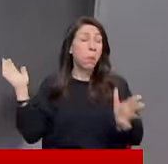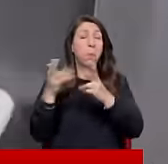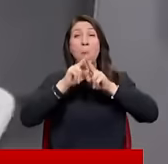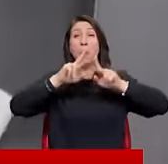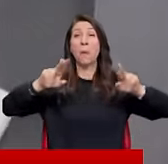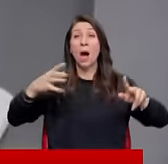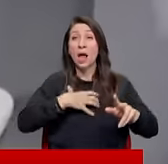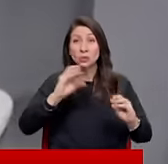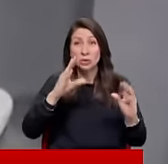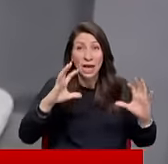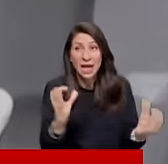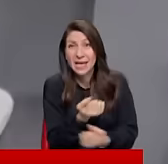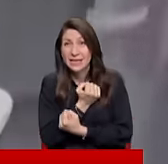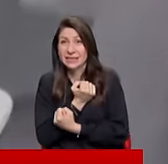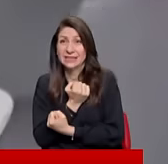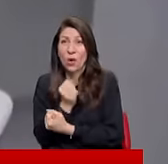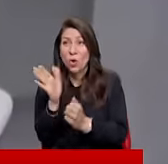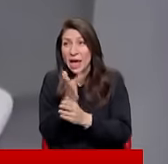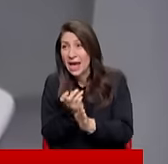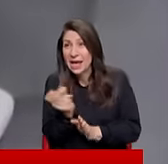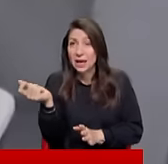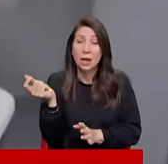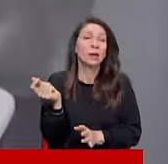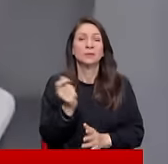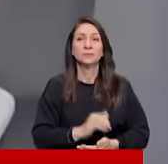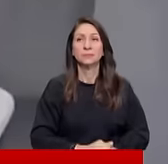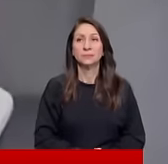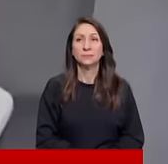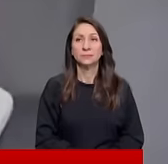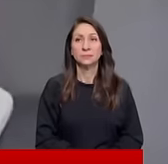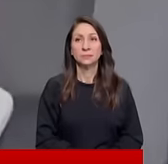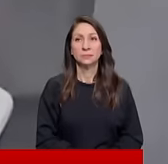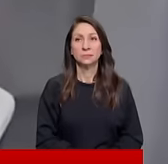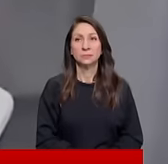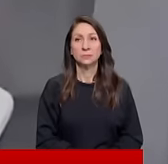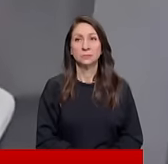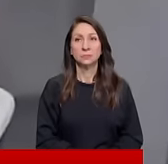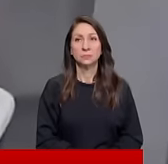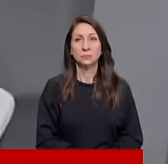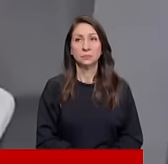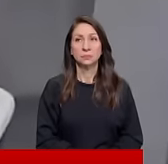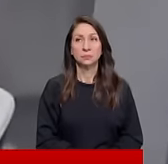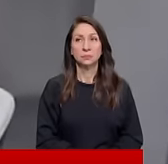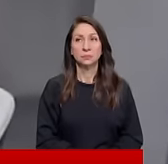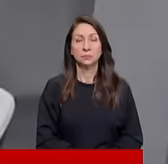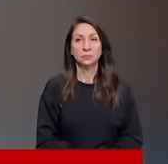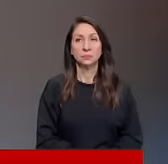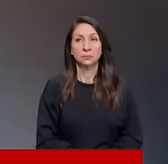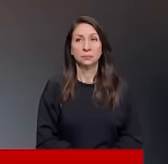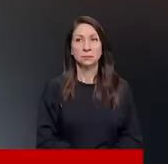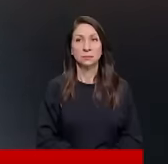parçalandı. Anne çocuğunu kucakladığı gibi diğer odaya kaçtı.